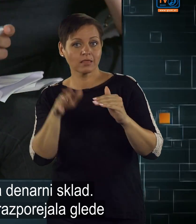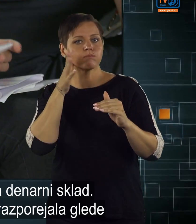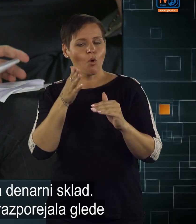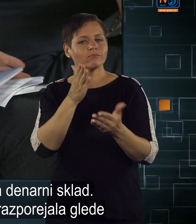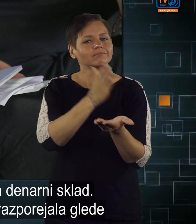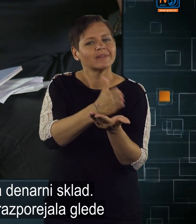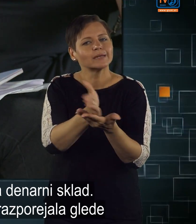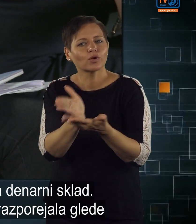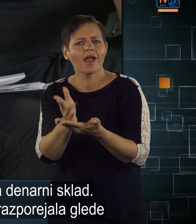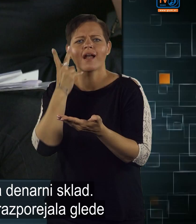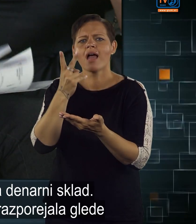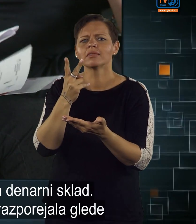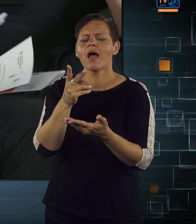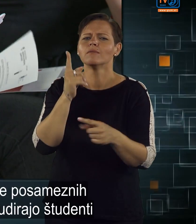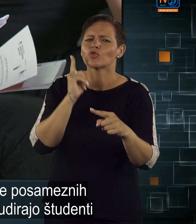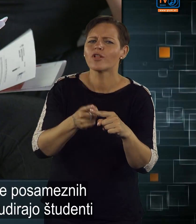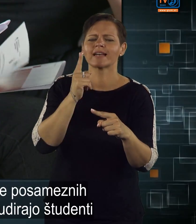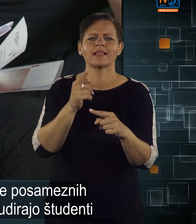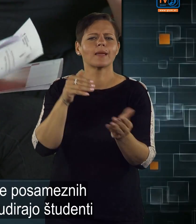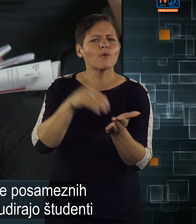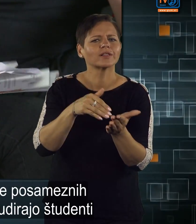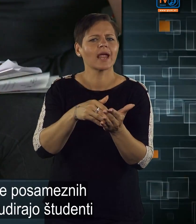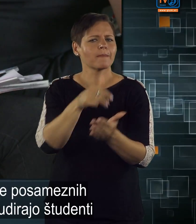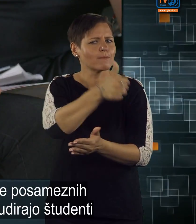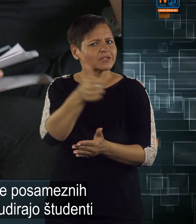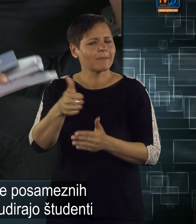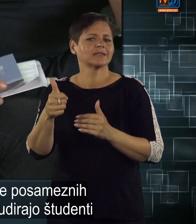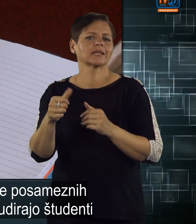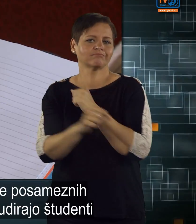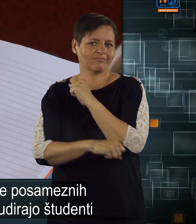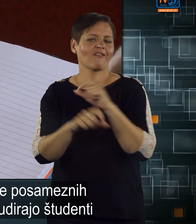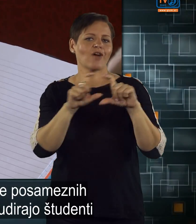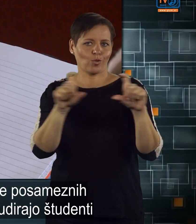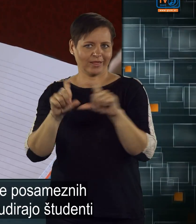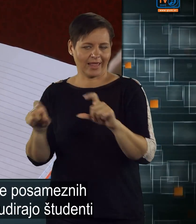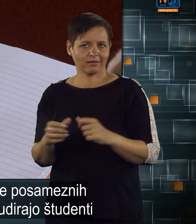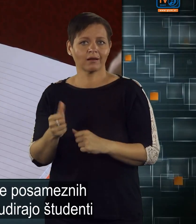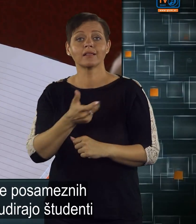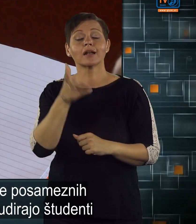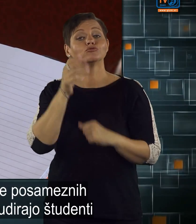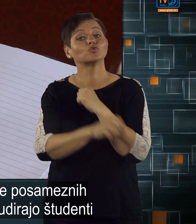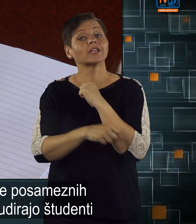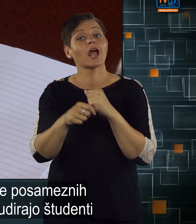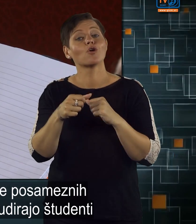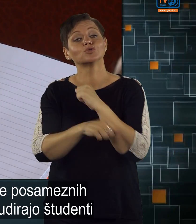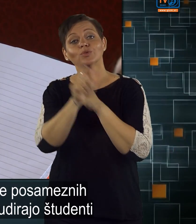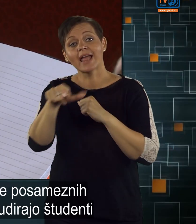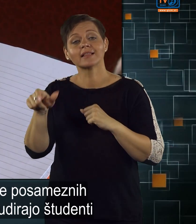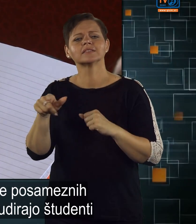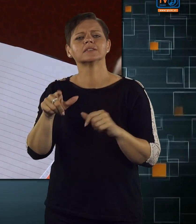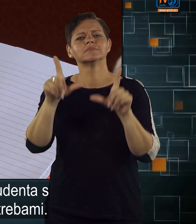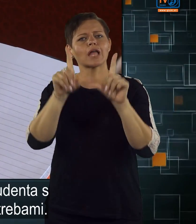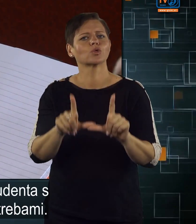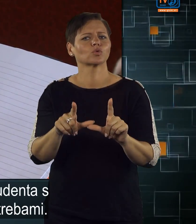Denar iz sklada pa bo razporejala glede na konkretne potrebe posameznih fakultet, na katerih študirajo študenti s statusom študenta